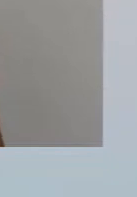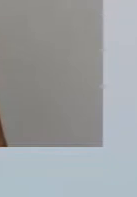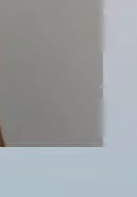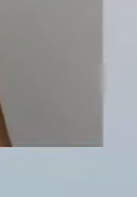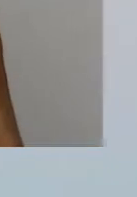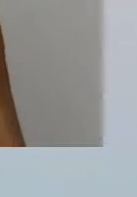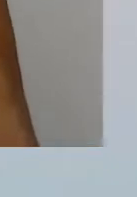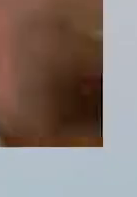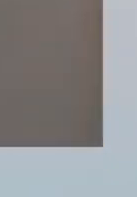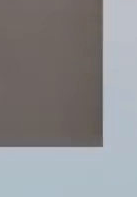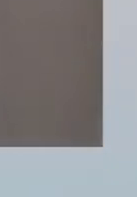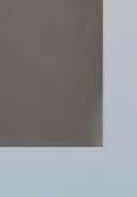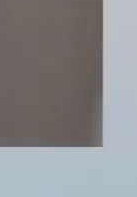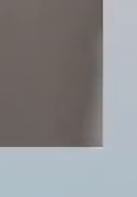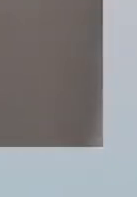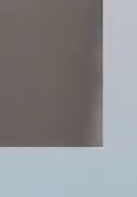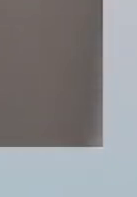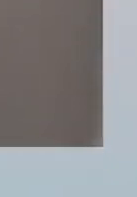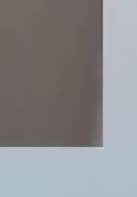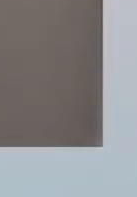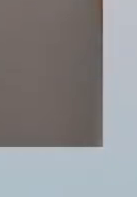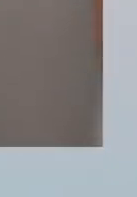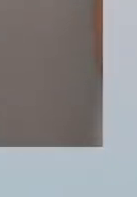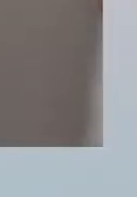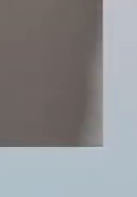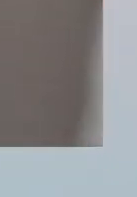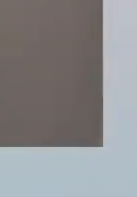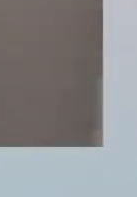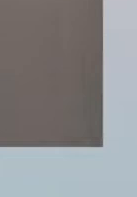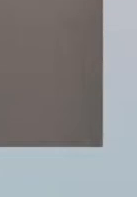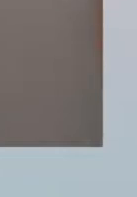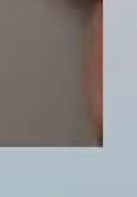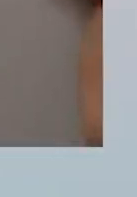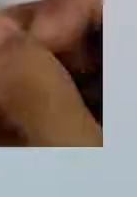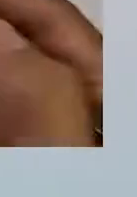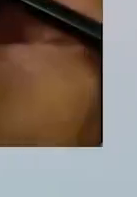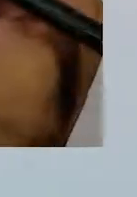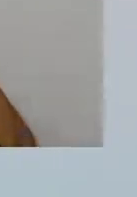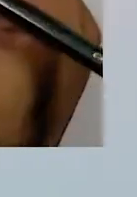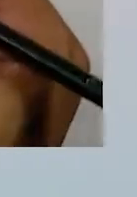Thank you.